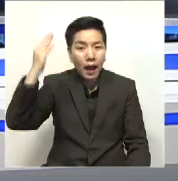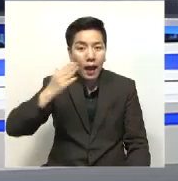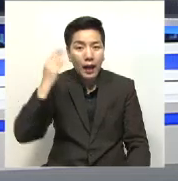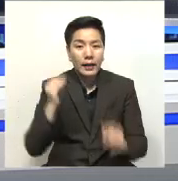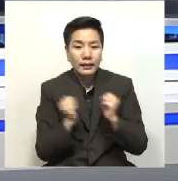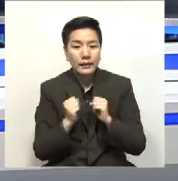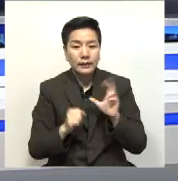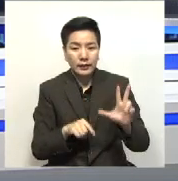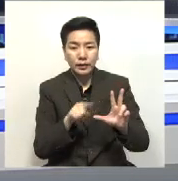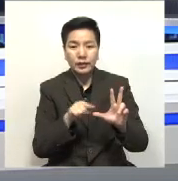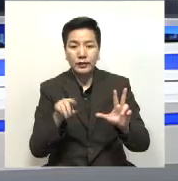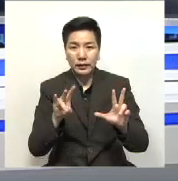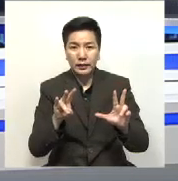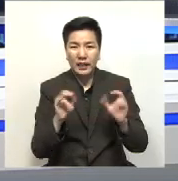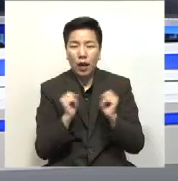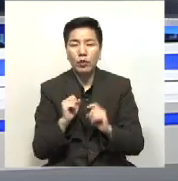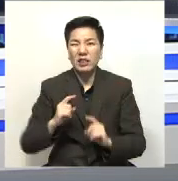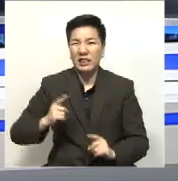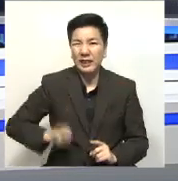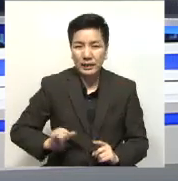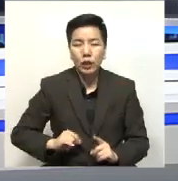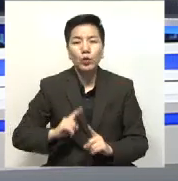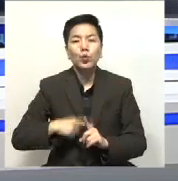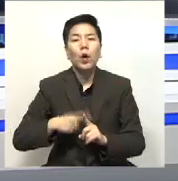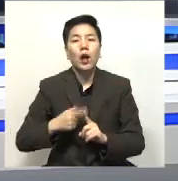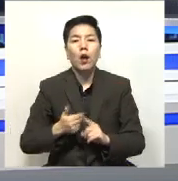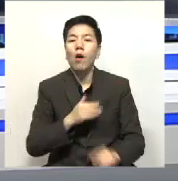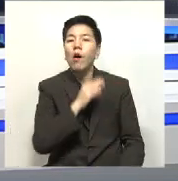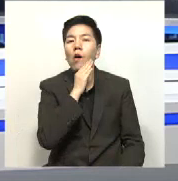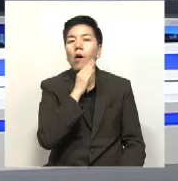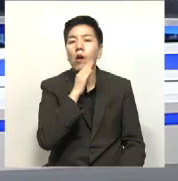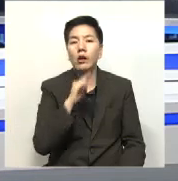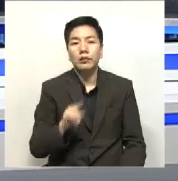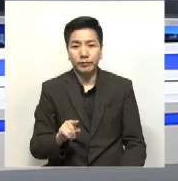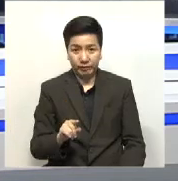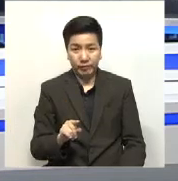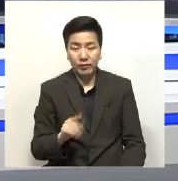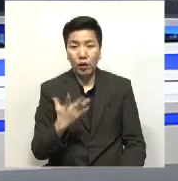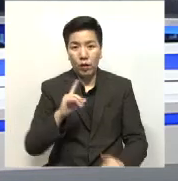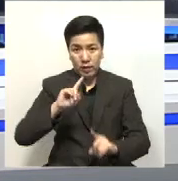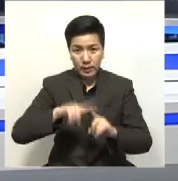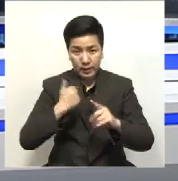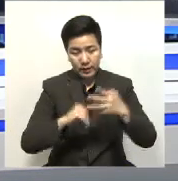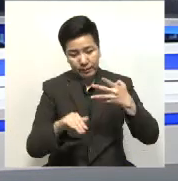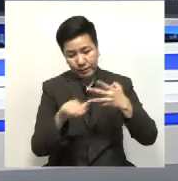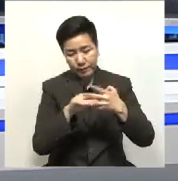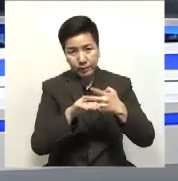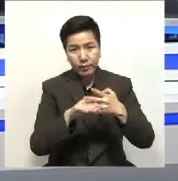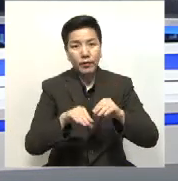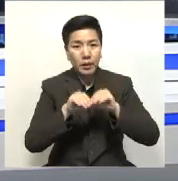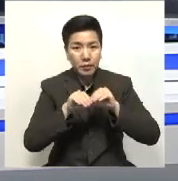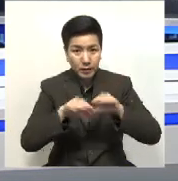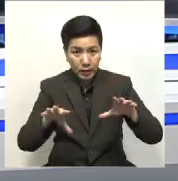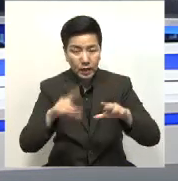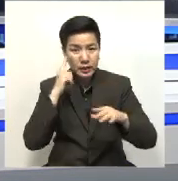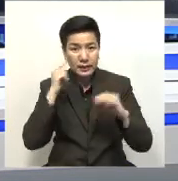าวช่วง 3-7 ยังเรียกว่าเป็นหนาวชั่วคราว หนาวหลอกอยู ่หนาวหลอกๆอยู่นะคะเดี๋ยวกลางเดือนนี้กรมอุตุนิยมวิทยาจ